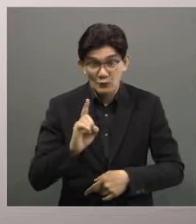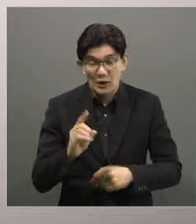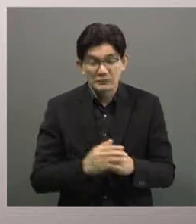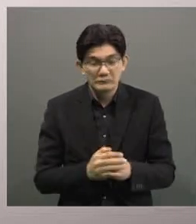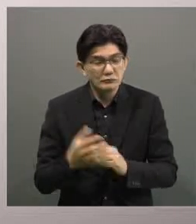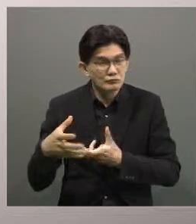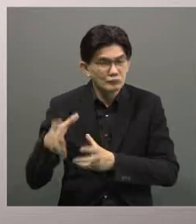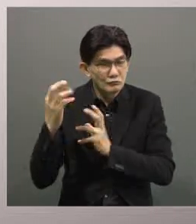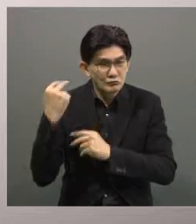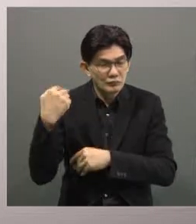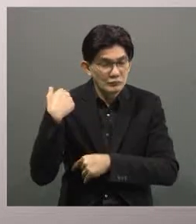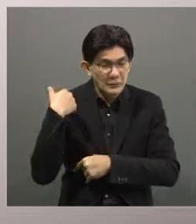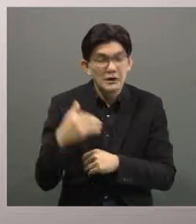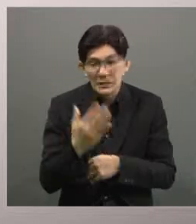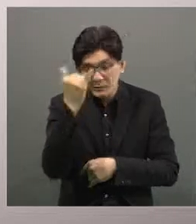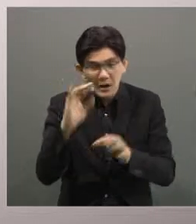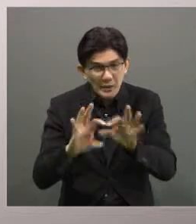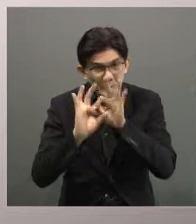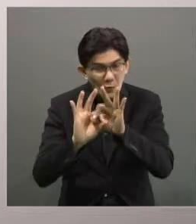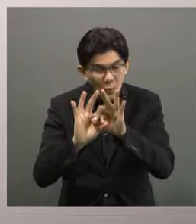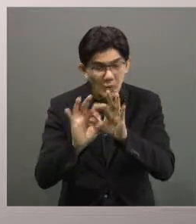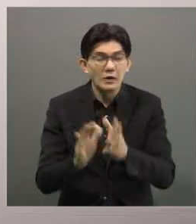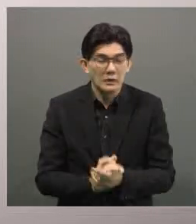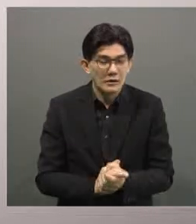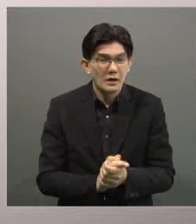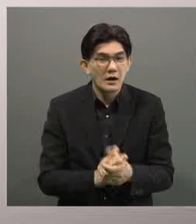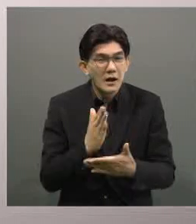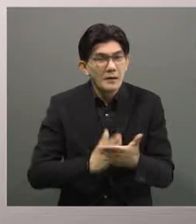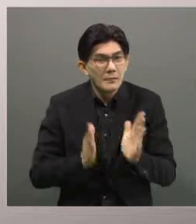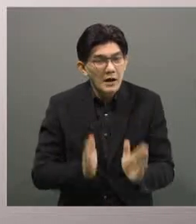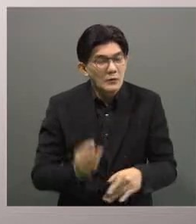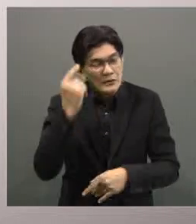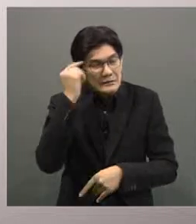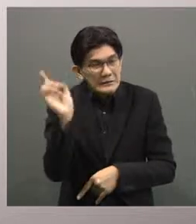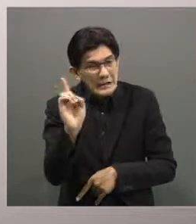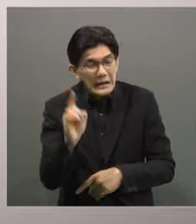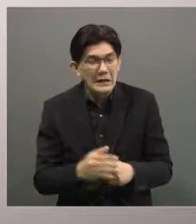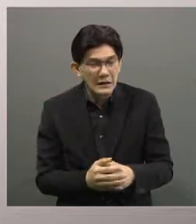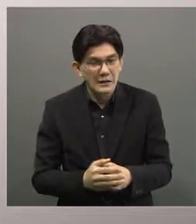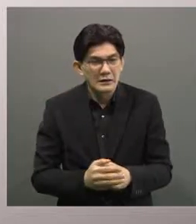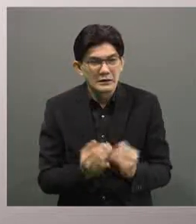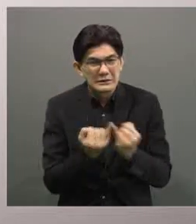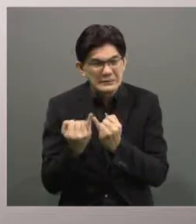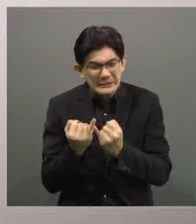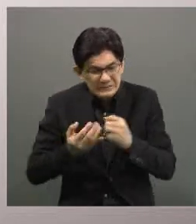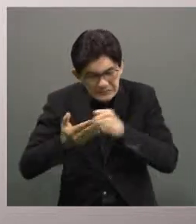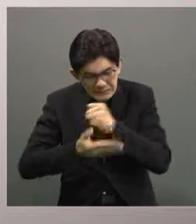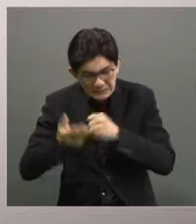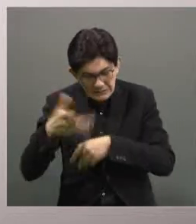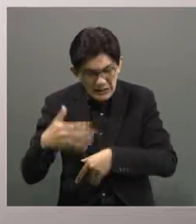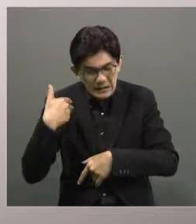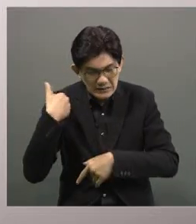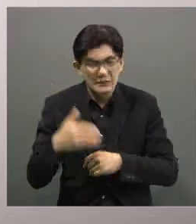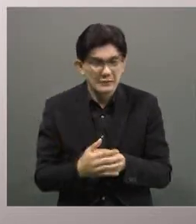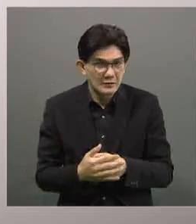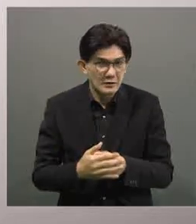การทบทวนเรื่องนี้เพราะก็เป็นห่วงเนื่องจากว่าบางคนเนี่ยก็จะมองแบบนี้เลยนะคะว่าคนที่บางทีติดยาเสพติดไปแล้วเนี่ยโอก